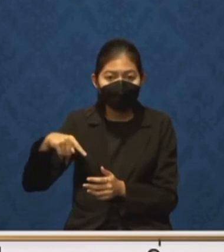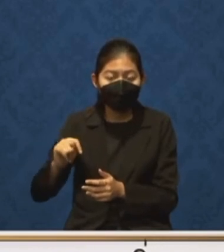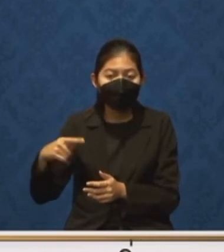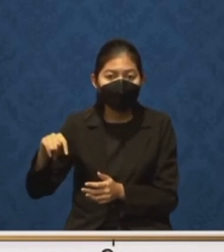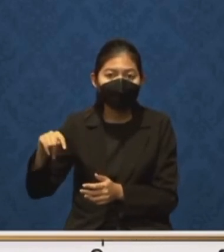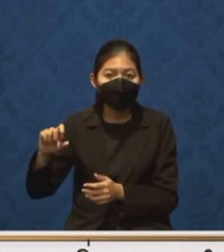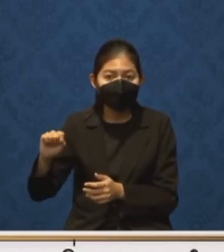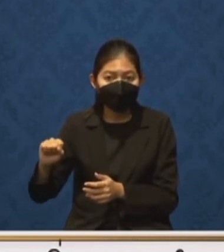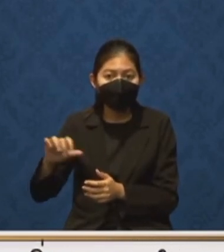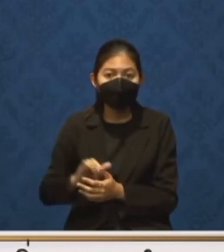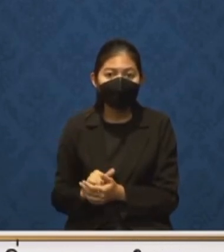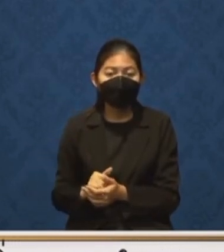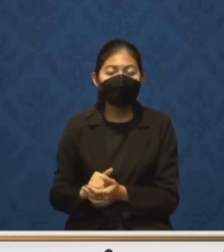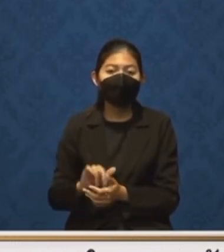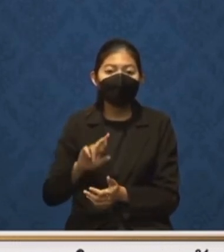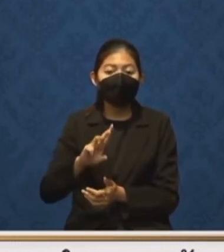Row ponti ไมสามารถใช้ปกา launched